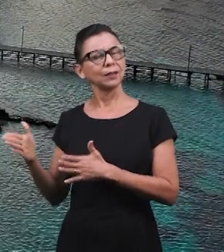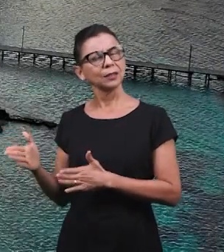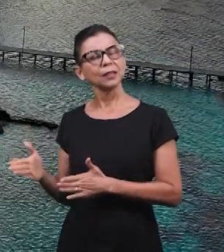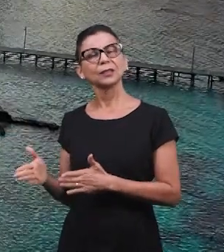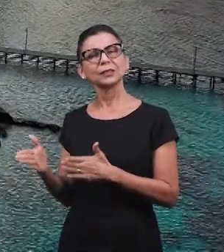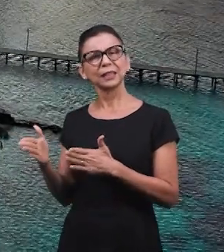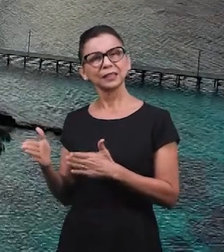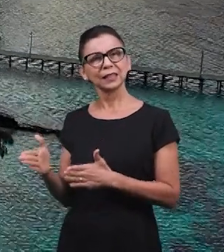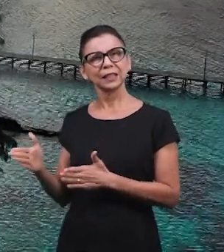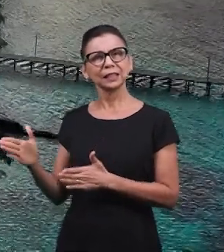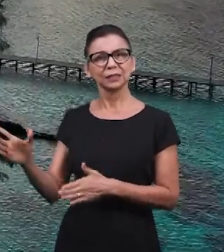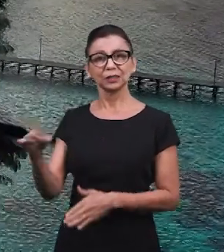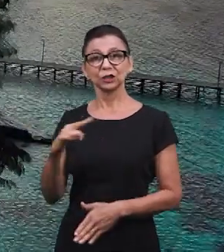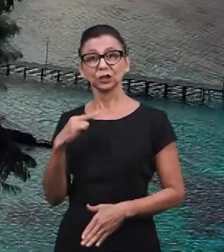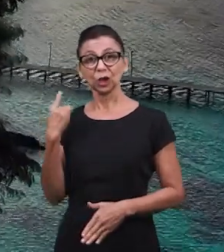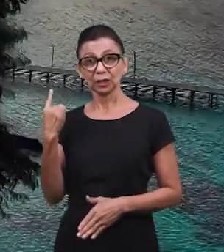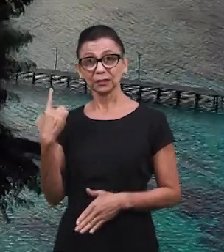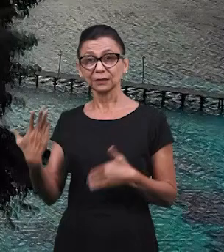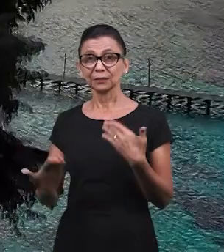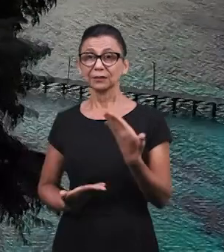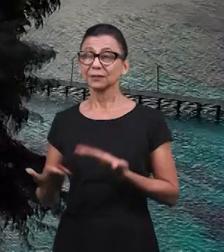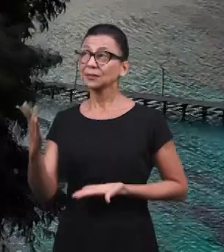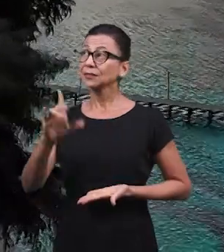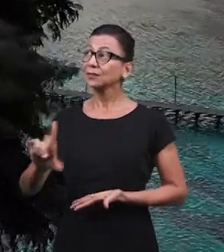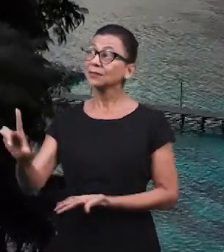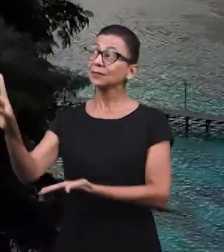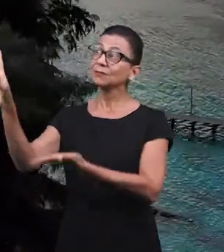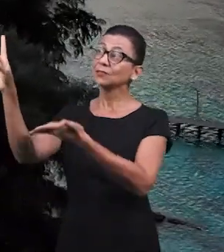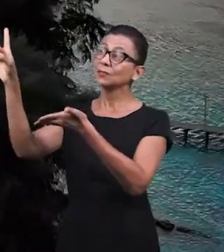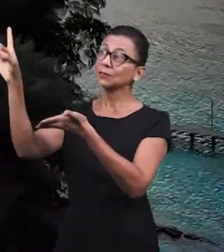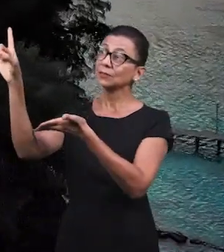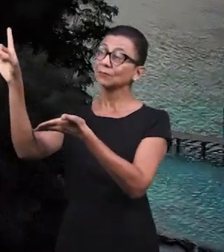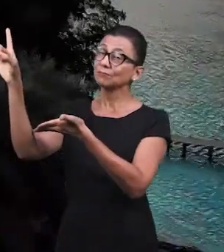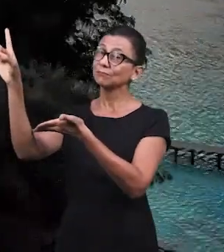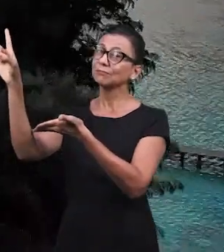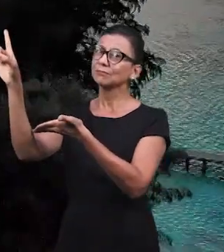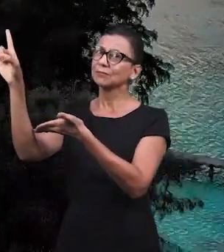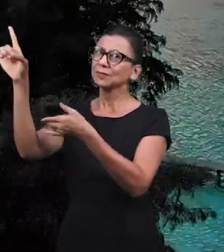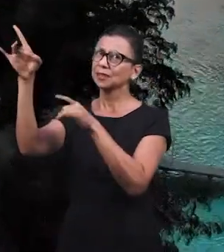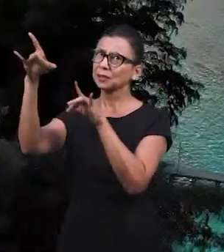Бог, которому мы служим, не оставит нас никогда.